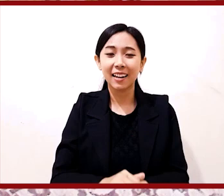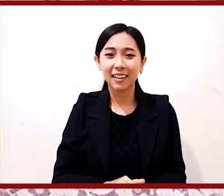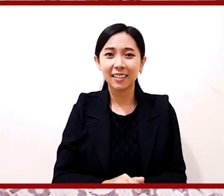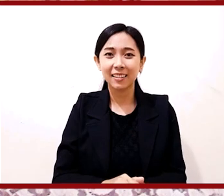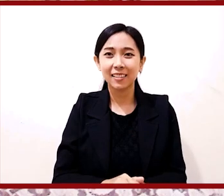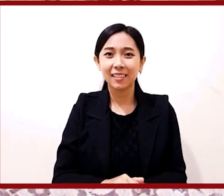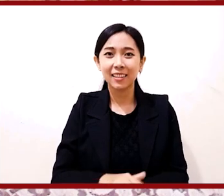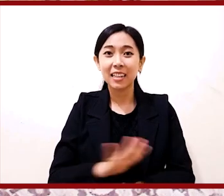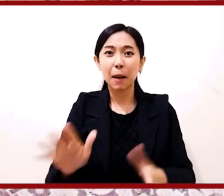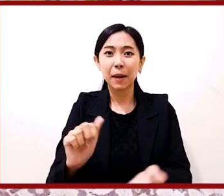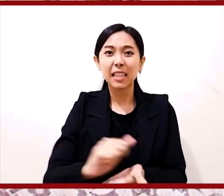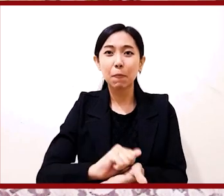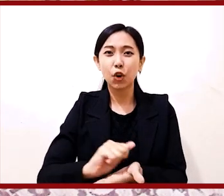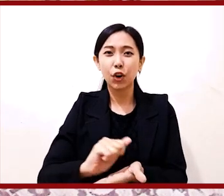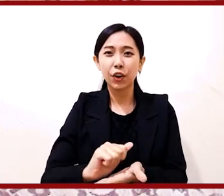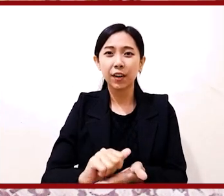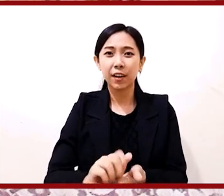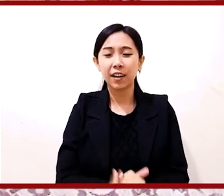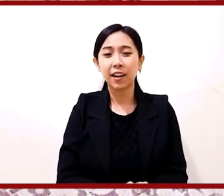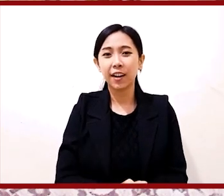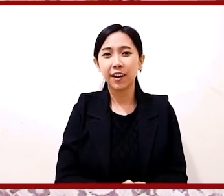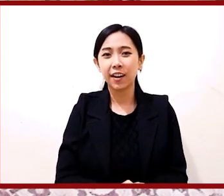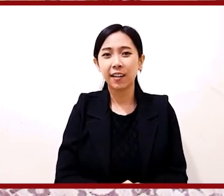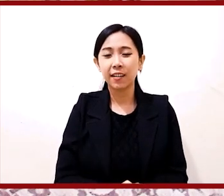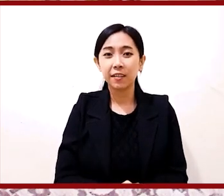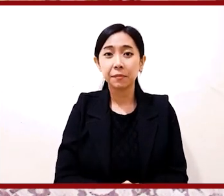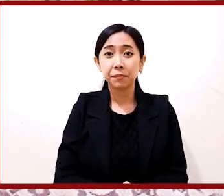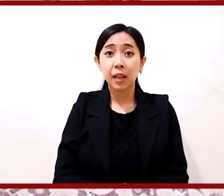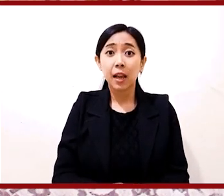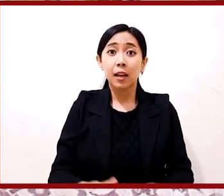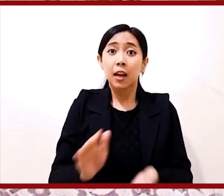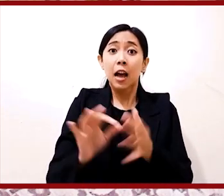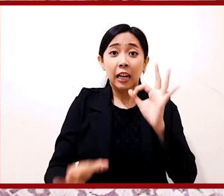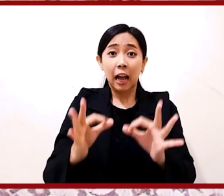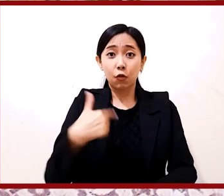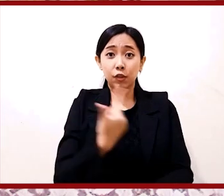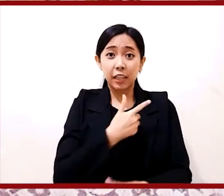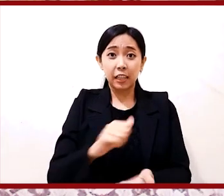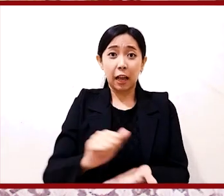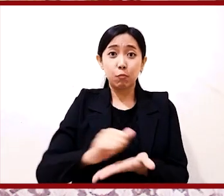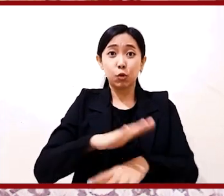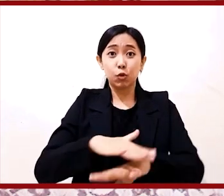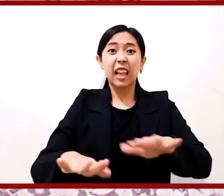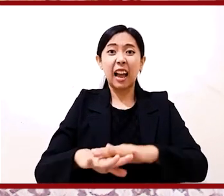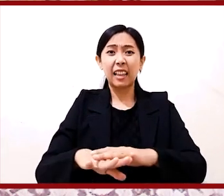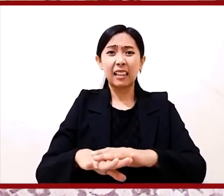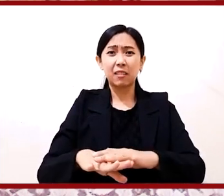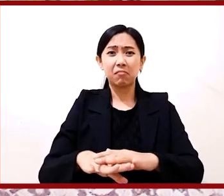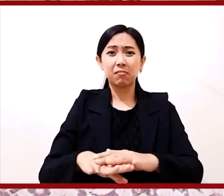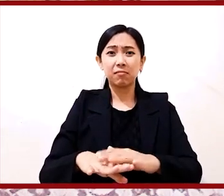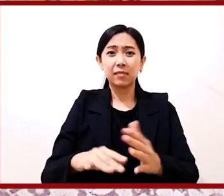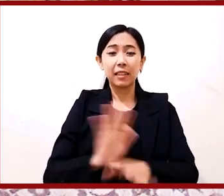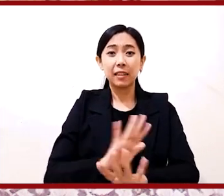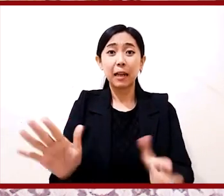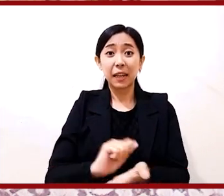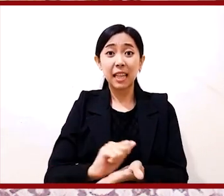beres. Pernah melihatnya? Apa jadinya kalau kita mencuci tangan seperti itu?